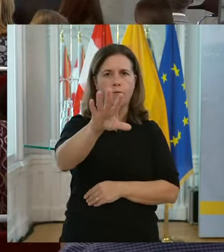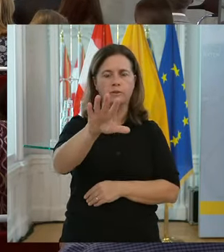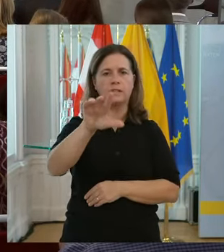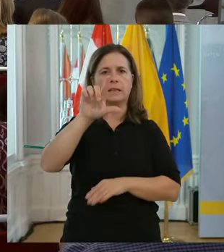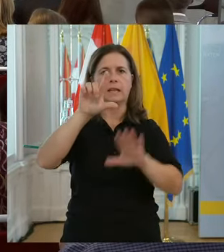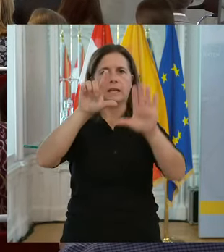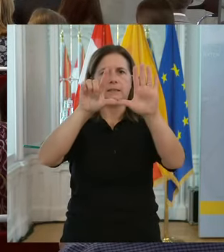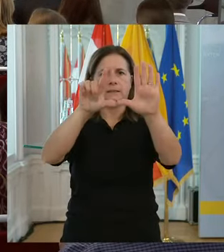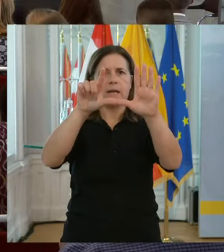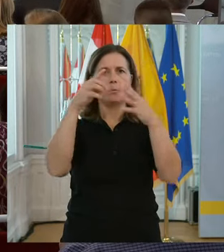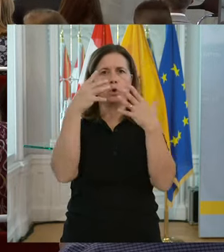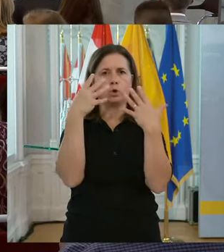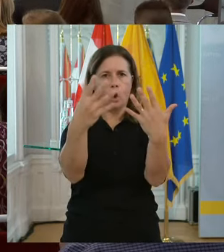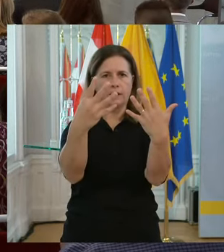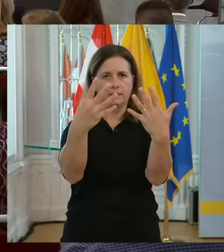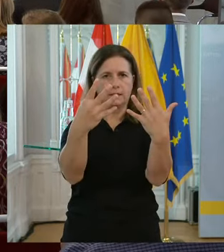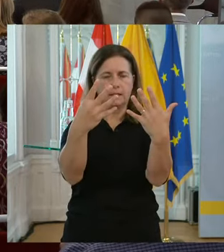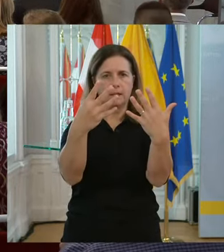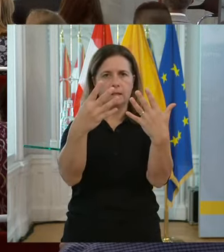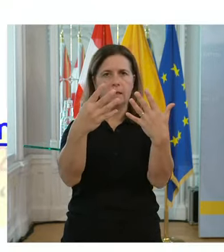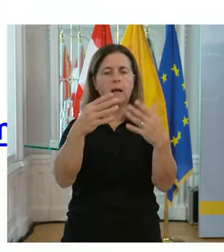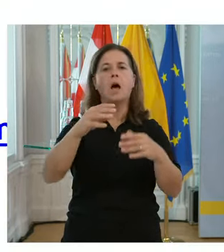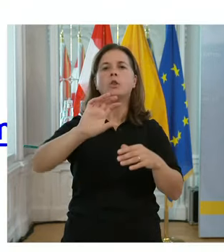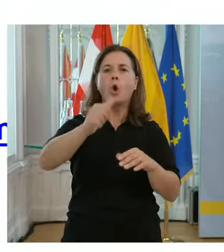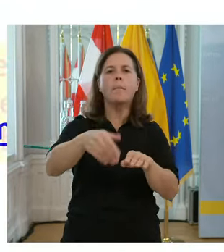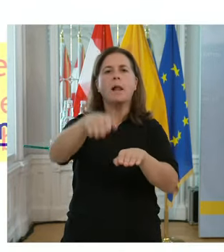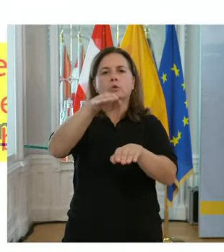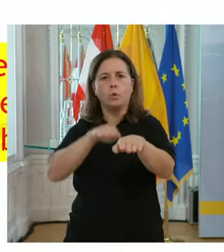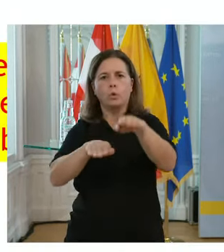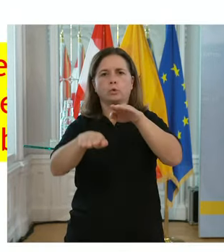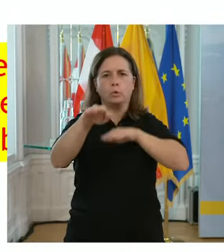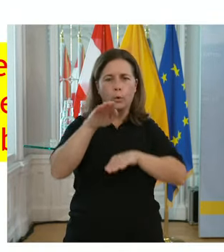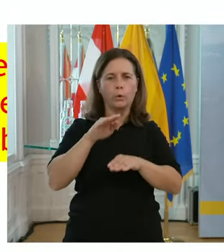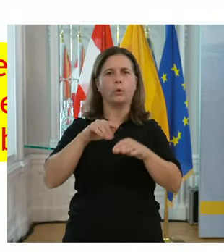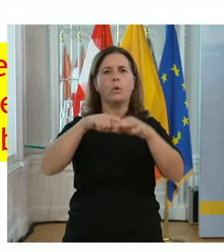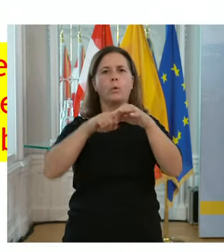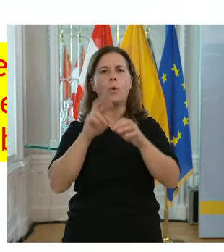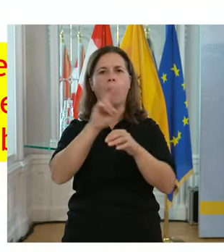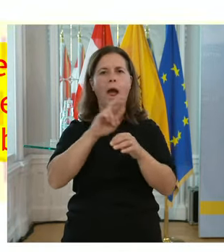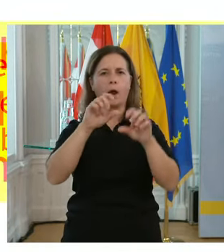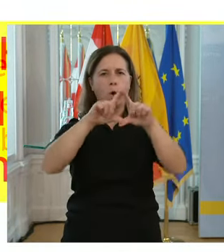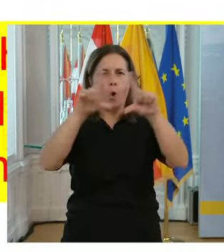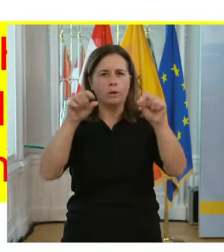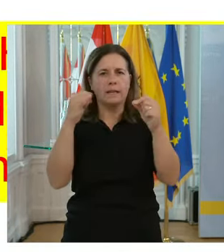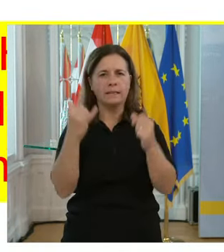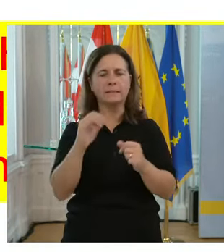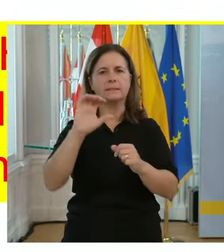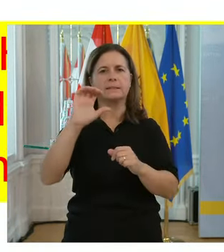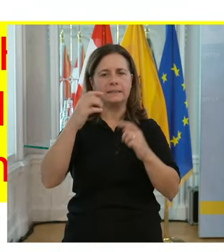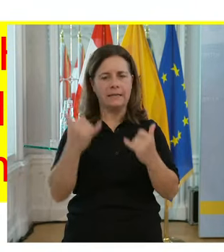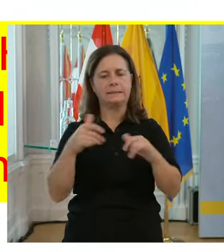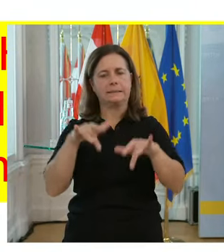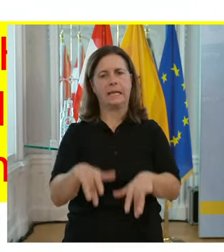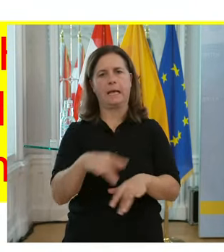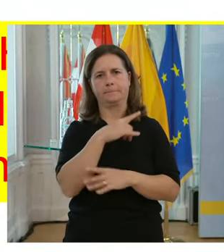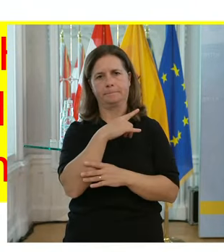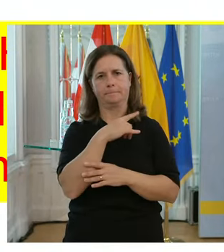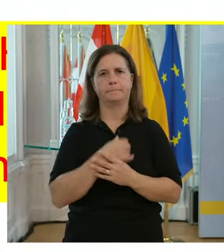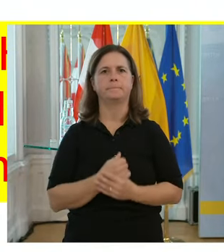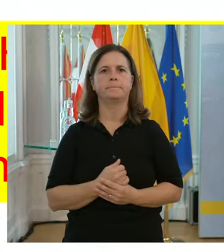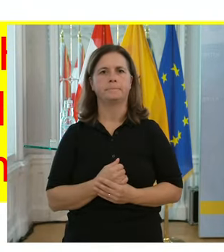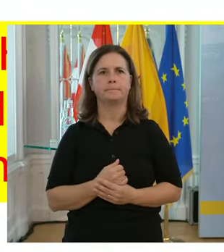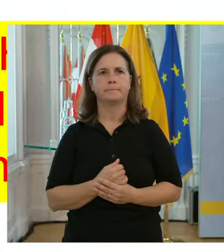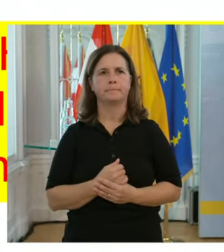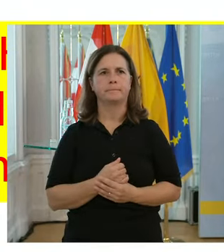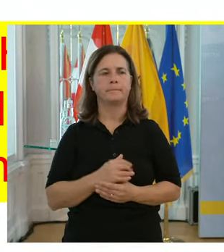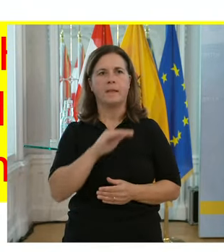1597. Den QR-Code noch einmal eins zurück. Genau, jetzt eins noch. Jetzt haben wir es, den QR-Code. Ja,